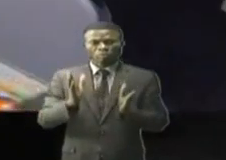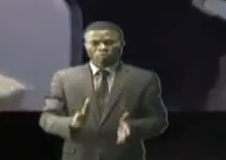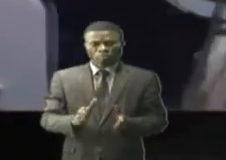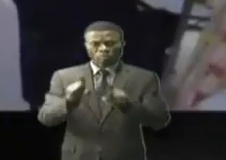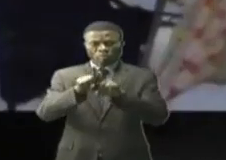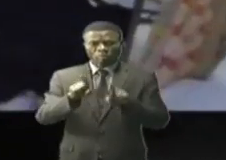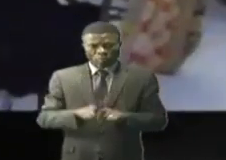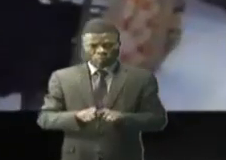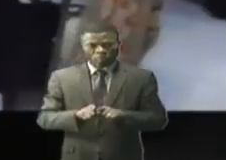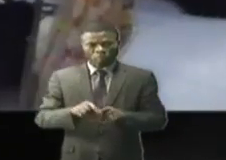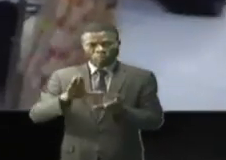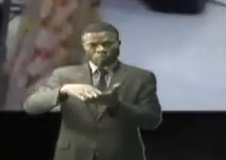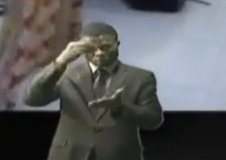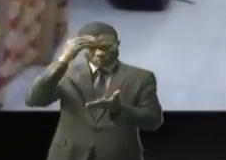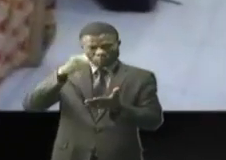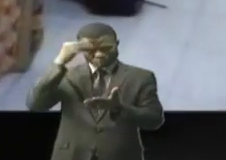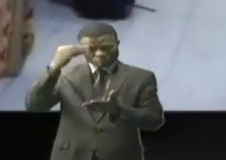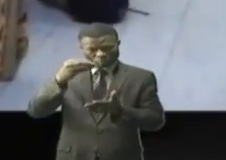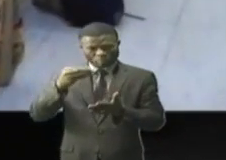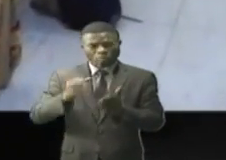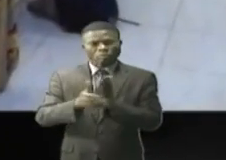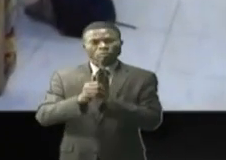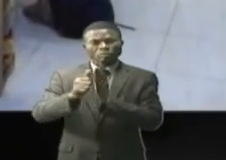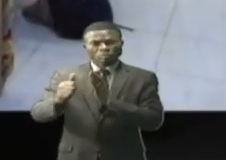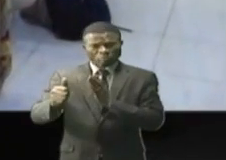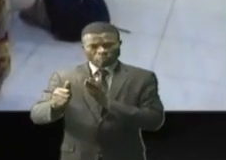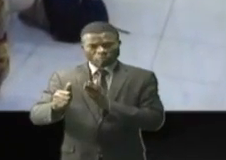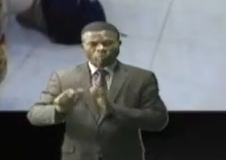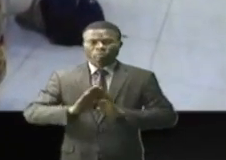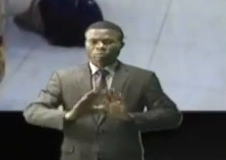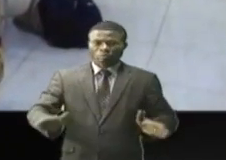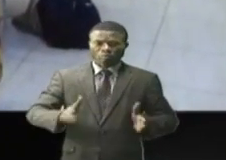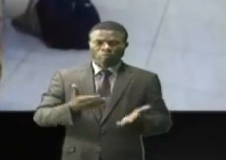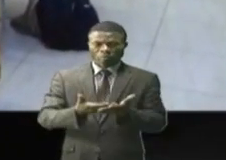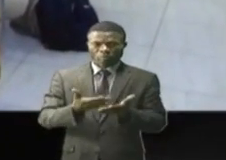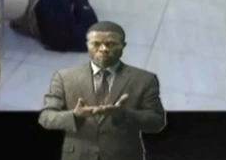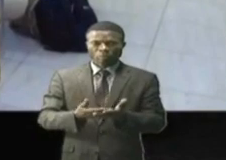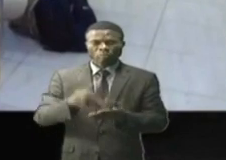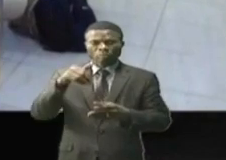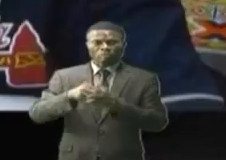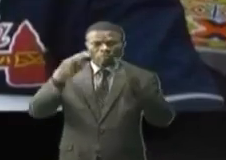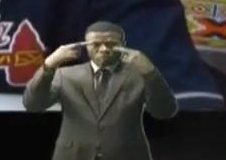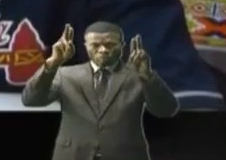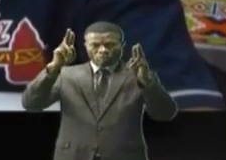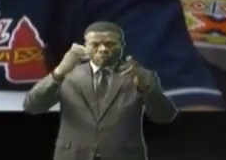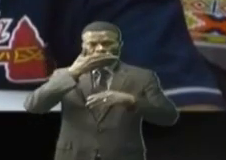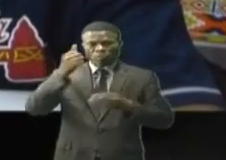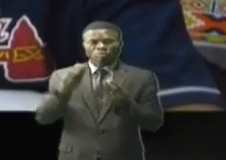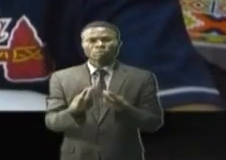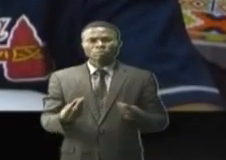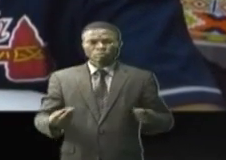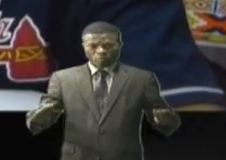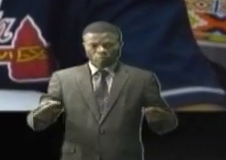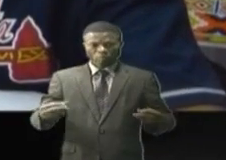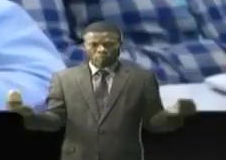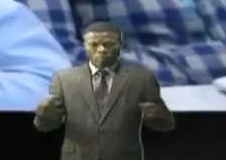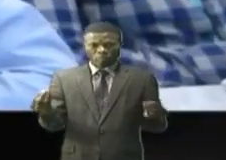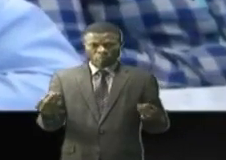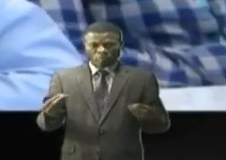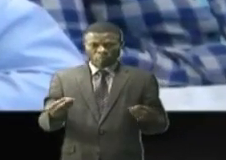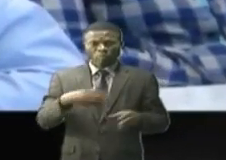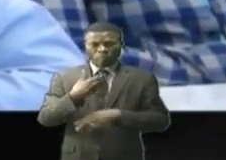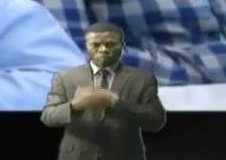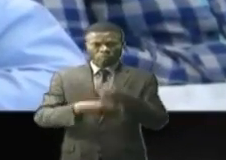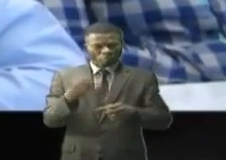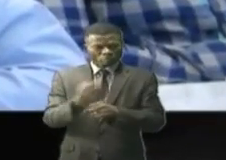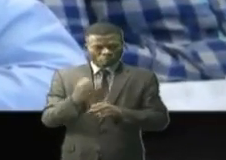aussi assimilé l'approche Kaizen, très bénéfique et efficace dans l'atteinte des meilleurs résultats afin de bien remplir